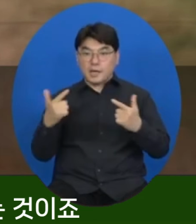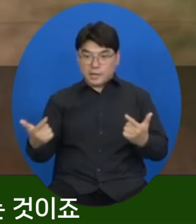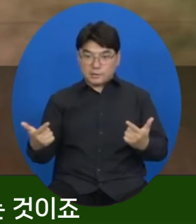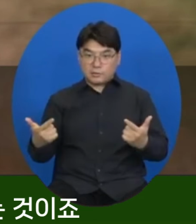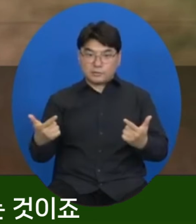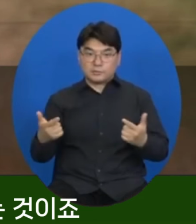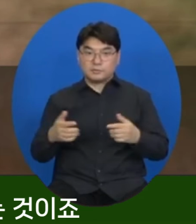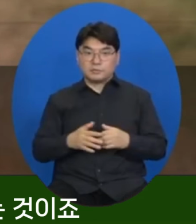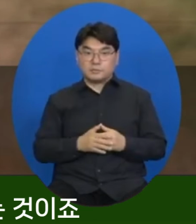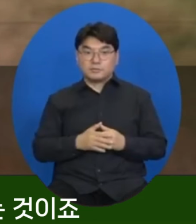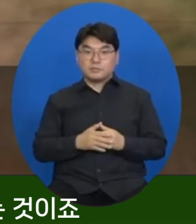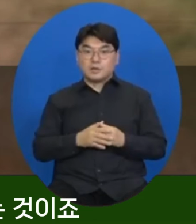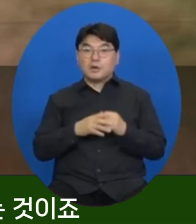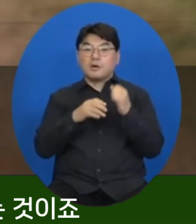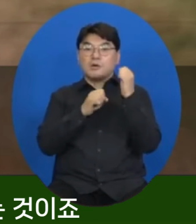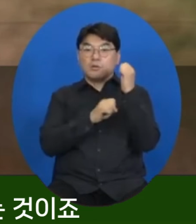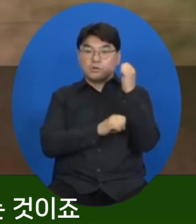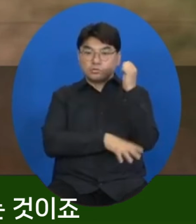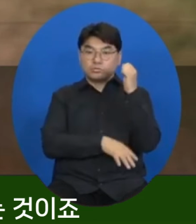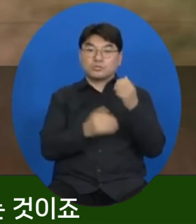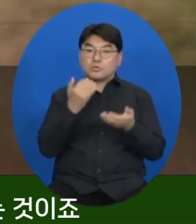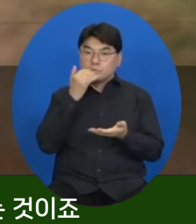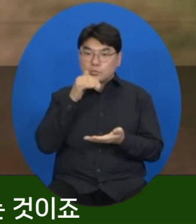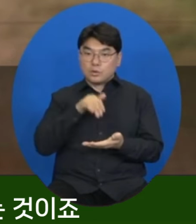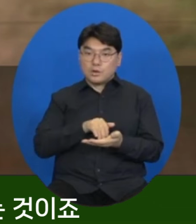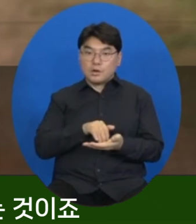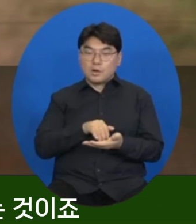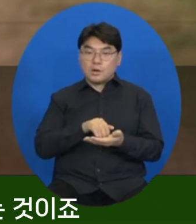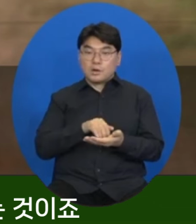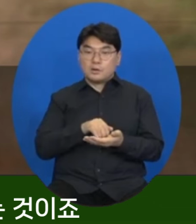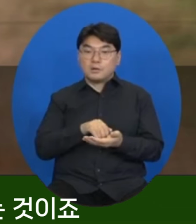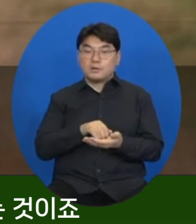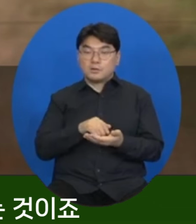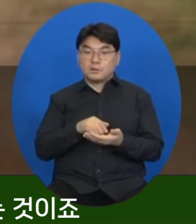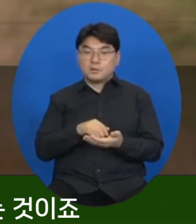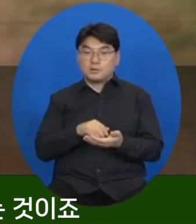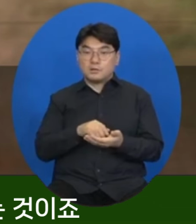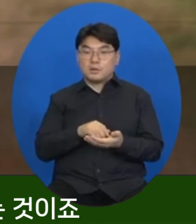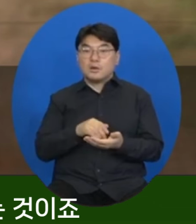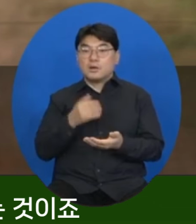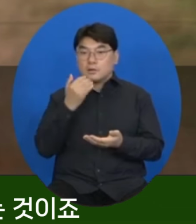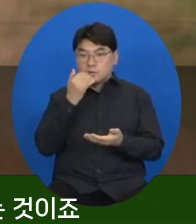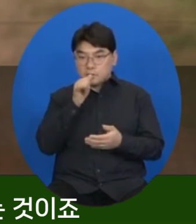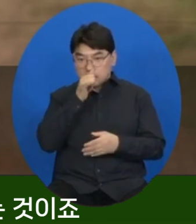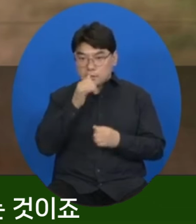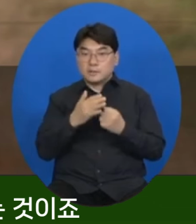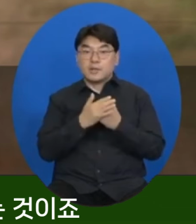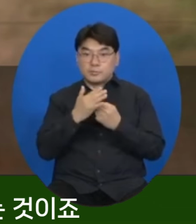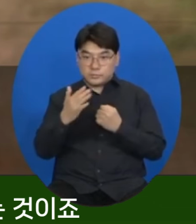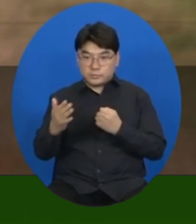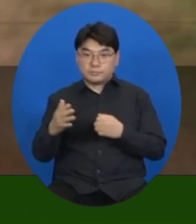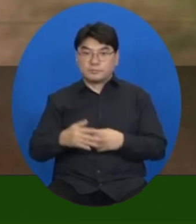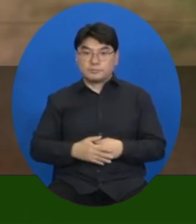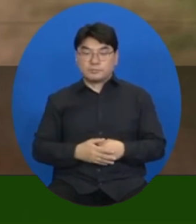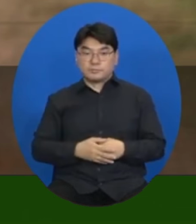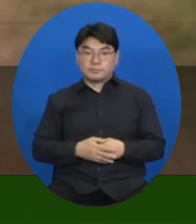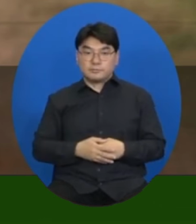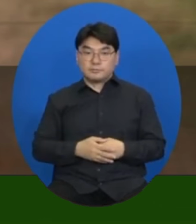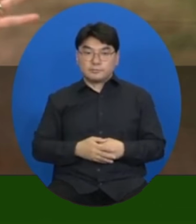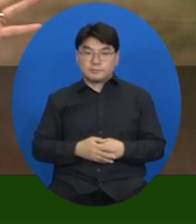주추를 머리돌 가장 중요한 주추를 반석 위에 놓은 까닭이라는 것이죠